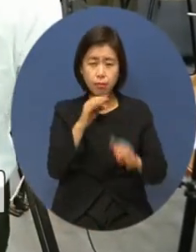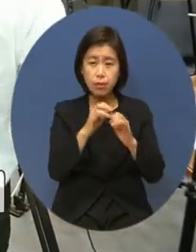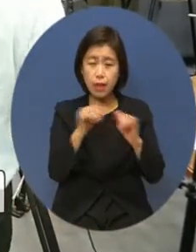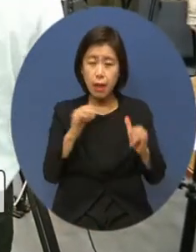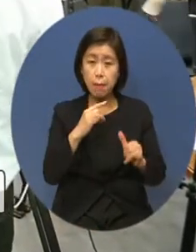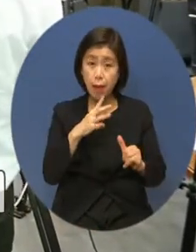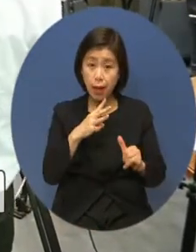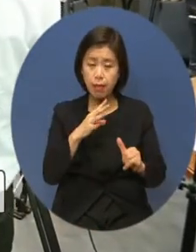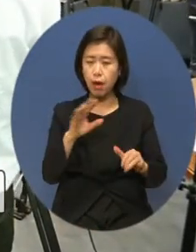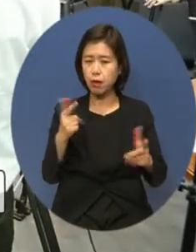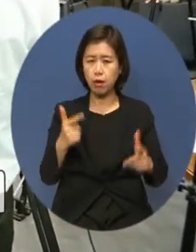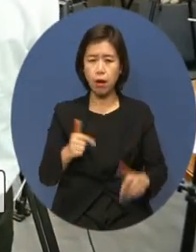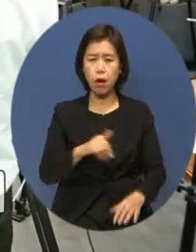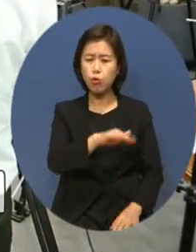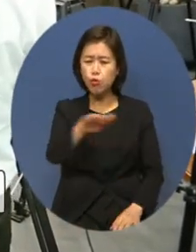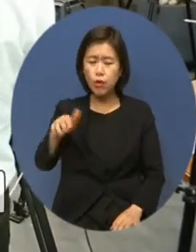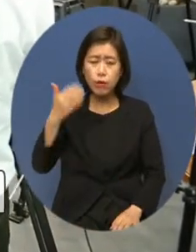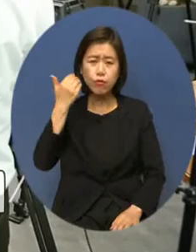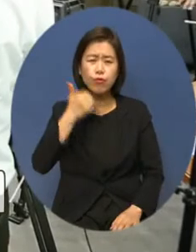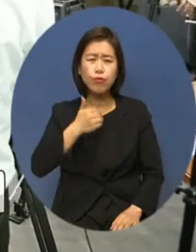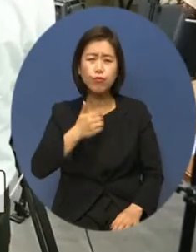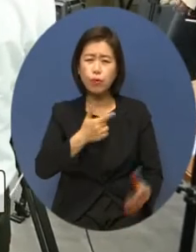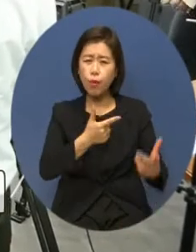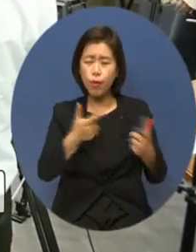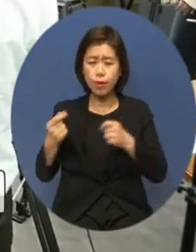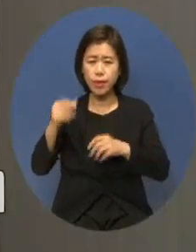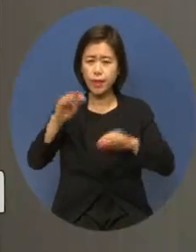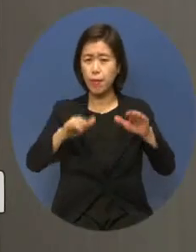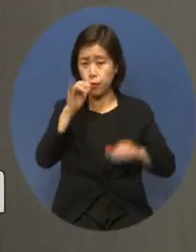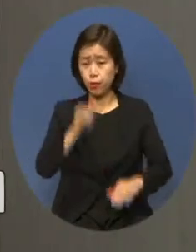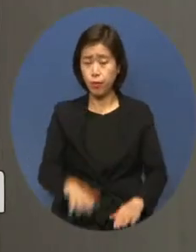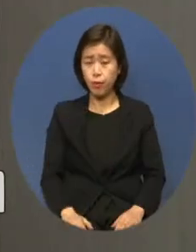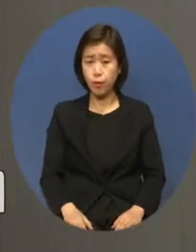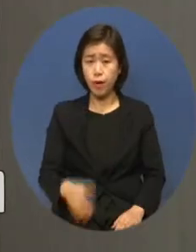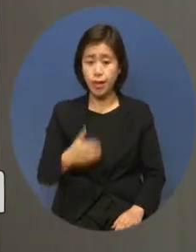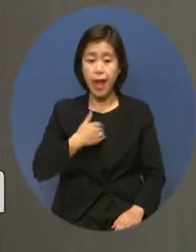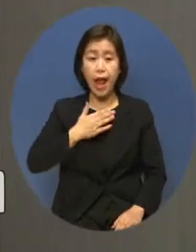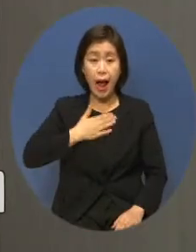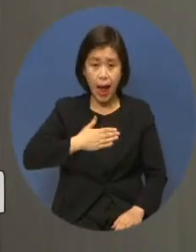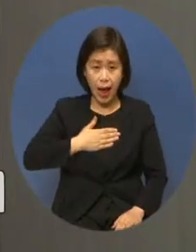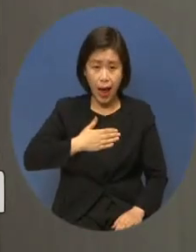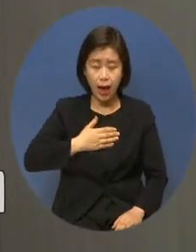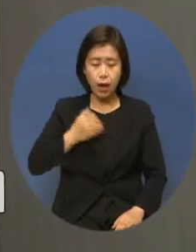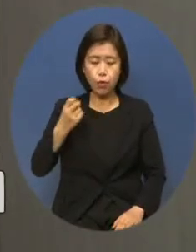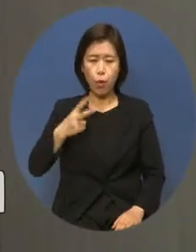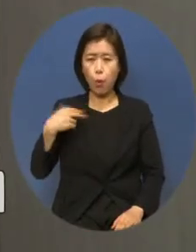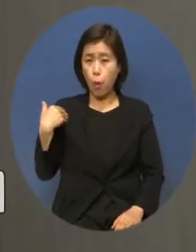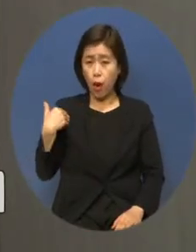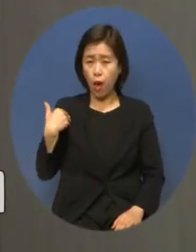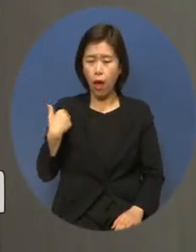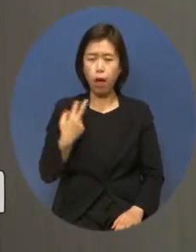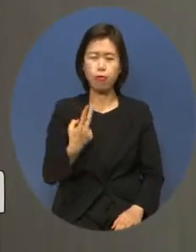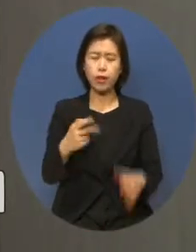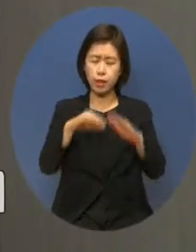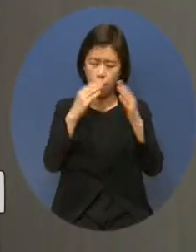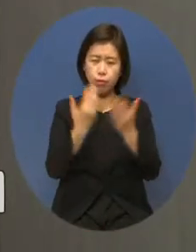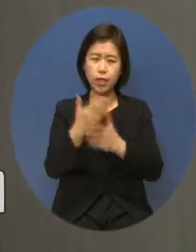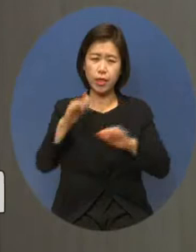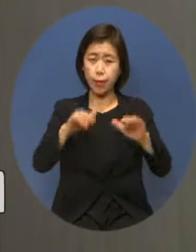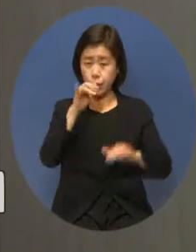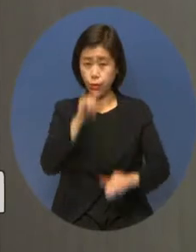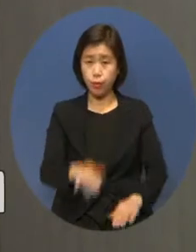누구나 차별을 해요. 알면서 혹은 모르는 상태에서. 그렇기 때문에 차별이라는 것을 알았을 때 그걸 그만하는